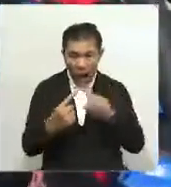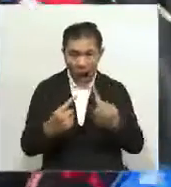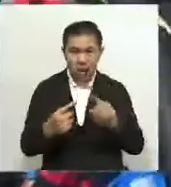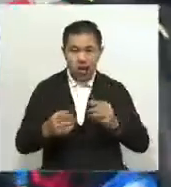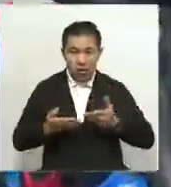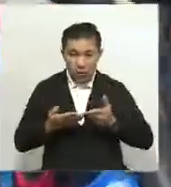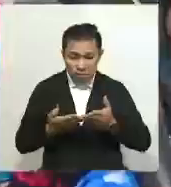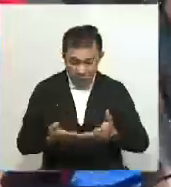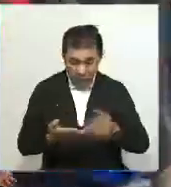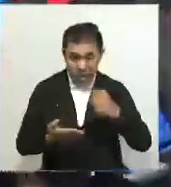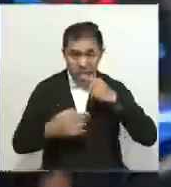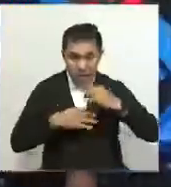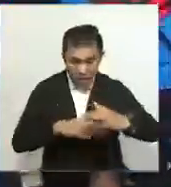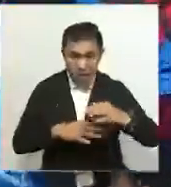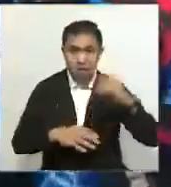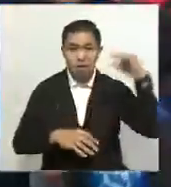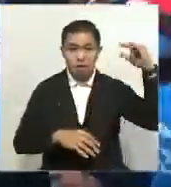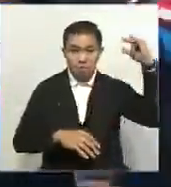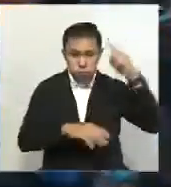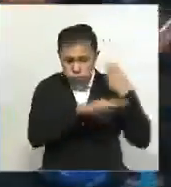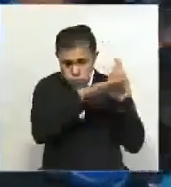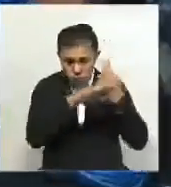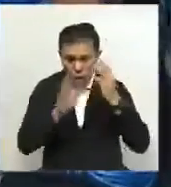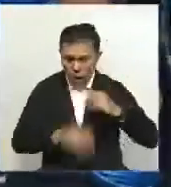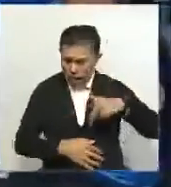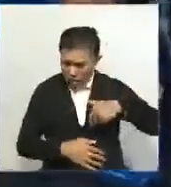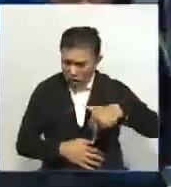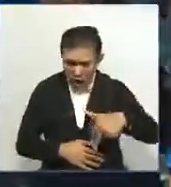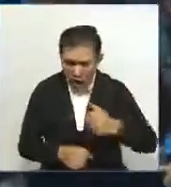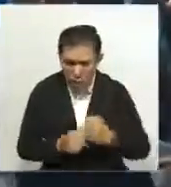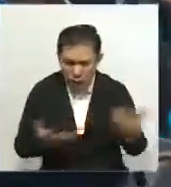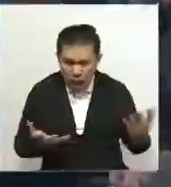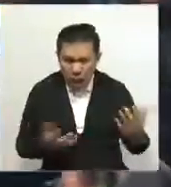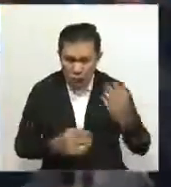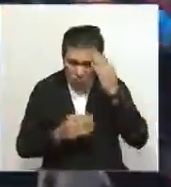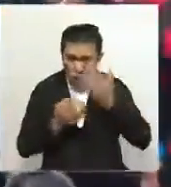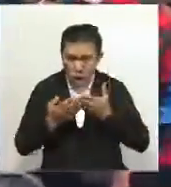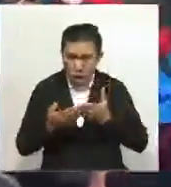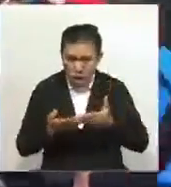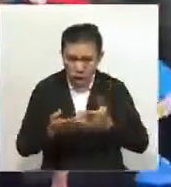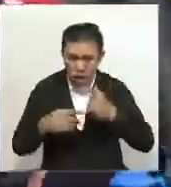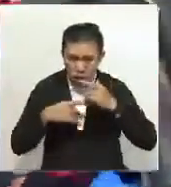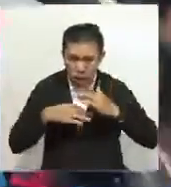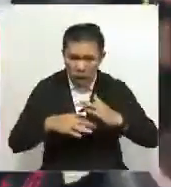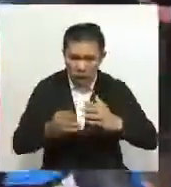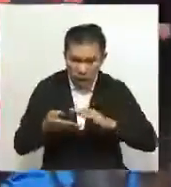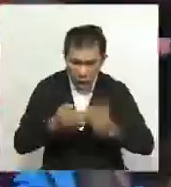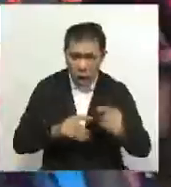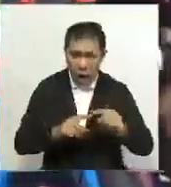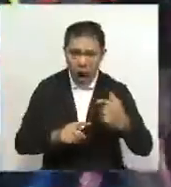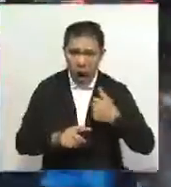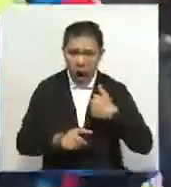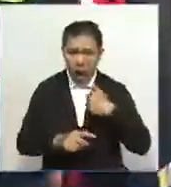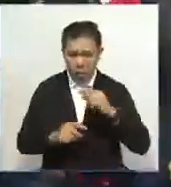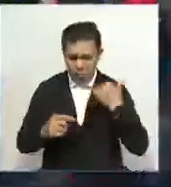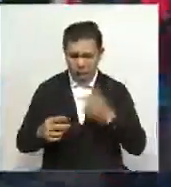างน้ําทางอากาศรวมไปถึงการเดินเท้าคนอาจจะสงสัยค่ะว่าจะเดินเท้าได้ไงในเมื่อเรือล่มกลางทะเลแต่ว่าการค้นหาทางบกก็เป็น